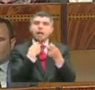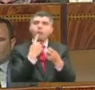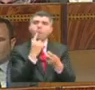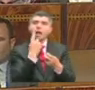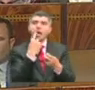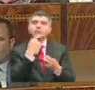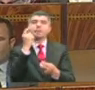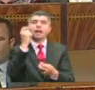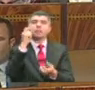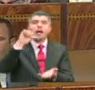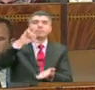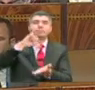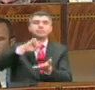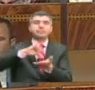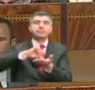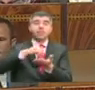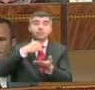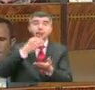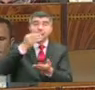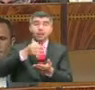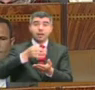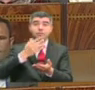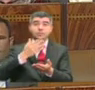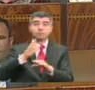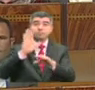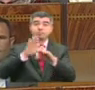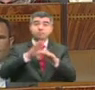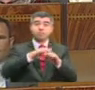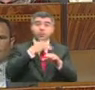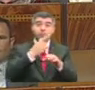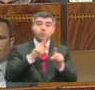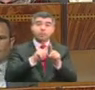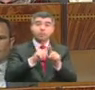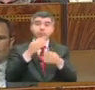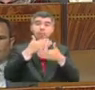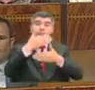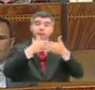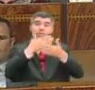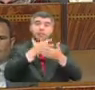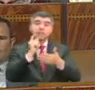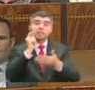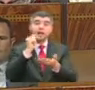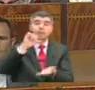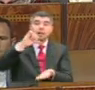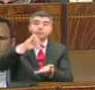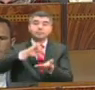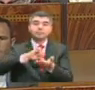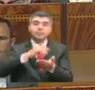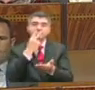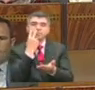طنجة، أدعوكم إلى زيارة التجزئة المرس جوج بطنجة لترون